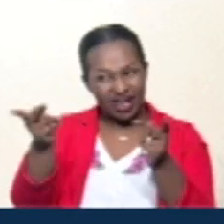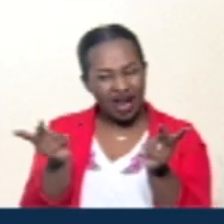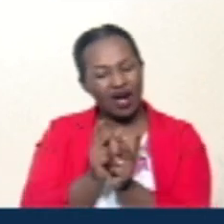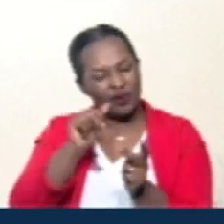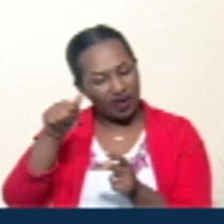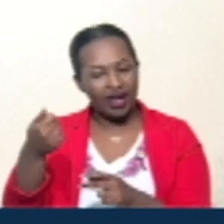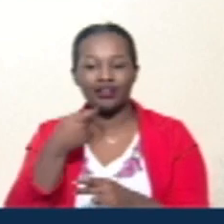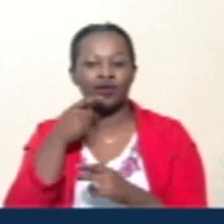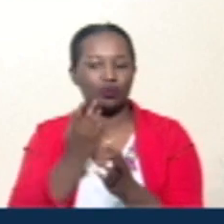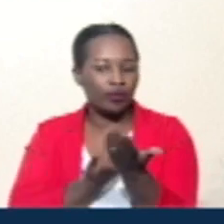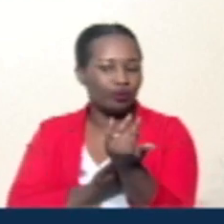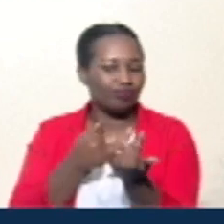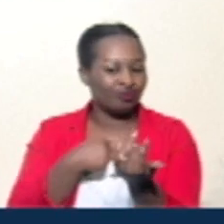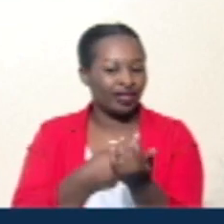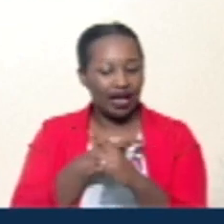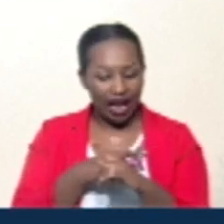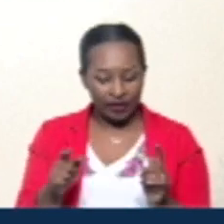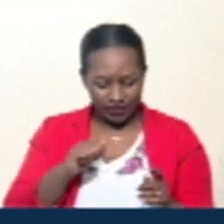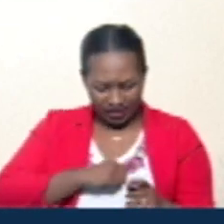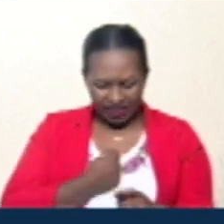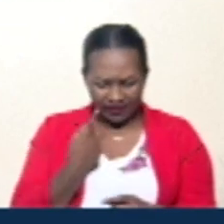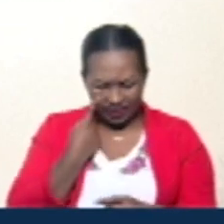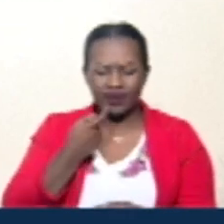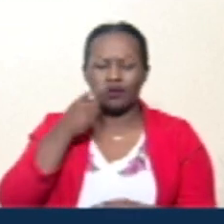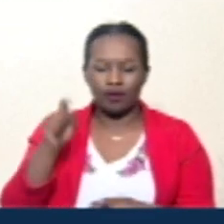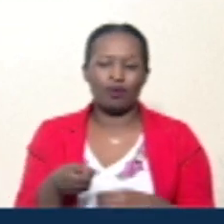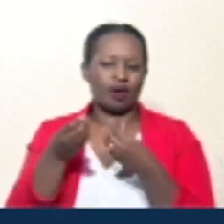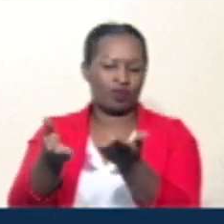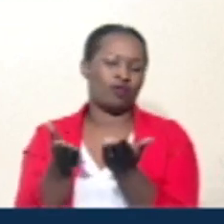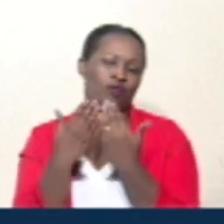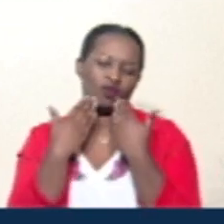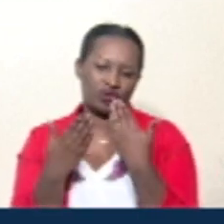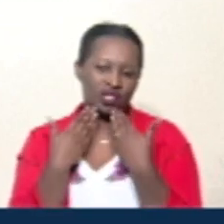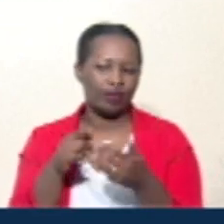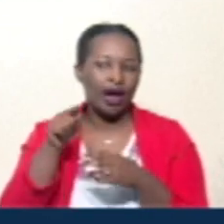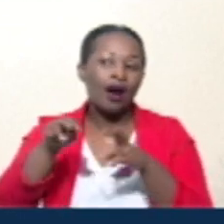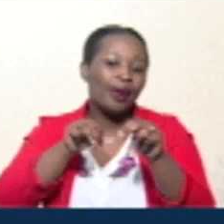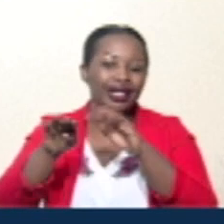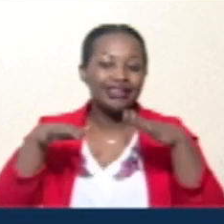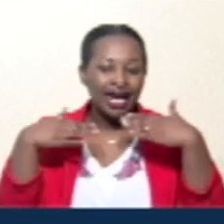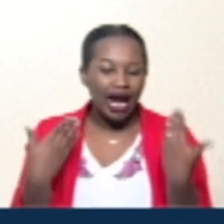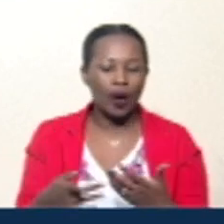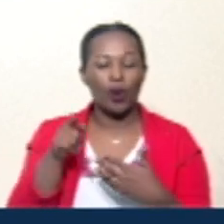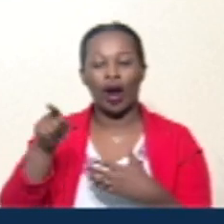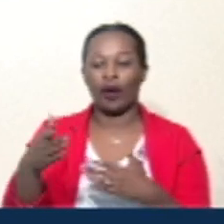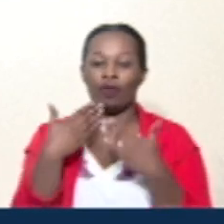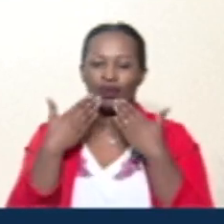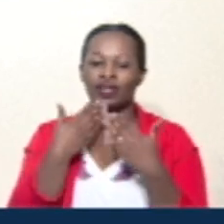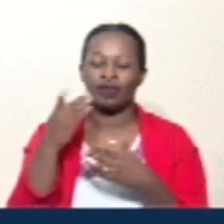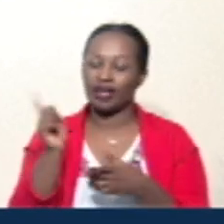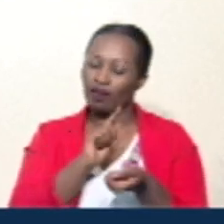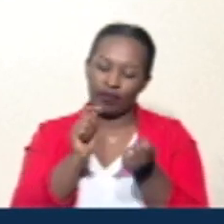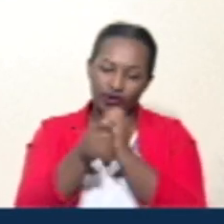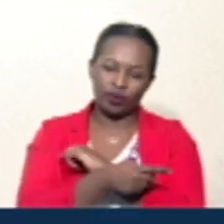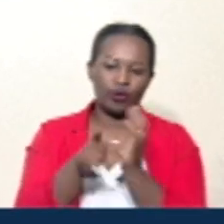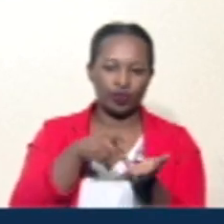kona. Ariko nanjye nkisanga ngomba bitewe n'icyo wamariye. So hano rero muzemara amajinga mute kugira ngo ayo mashimwe atazahinduka